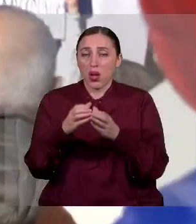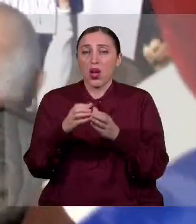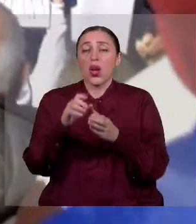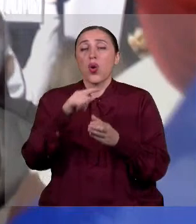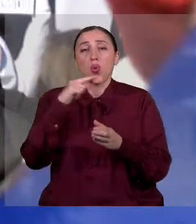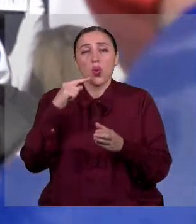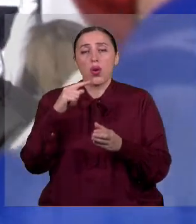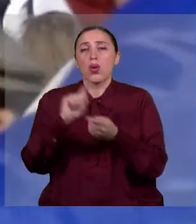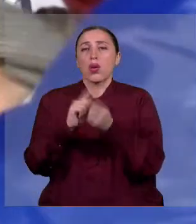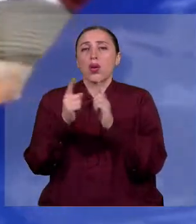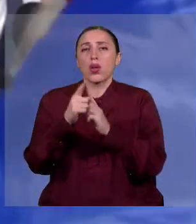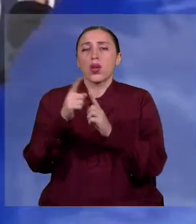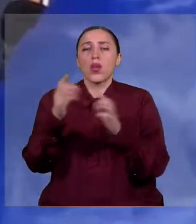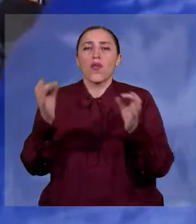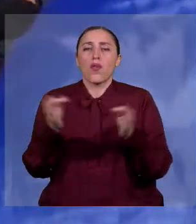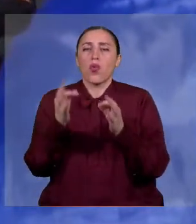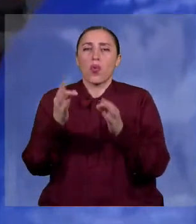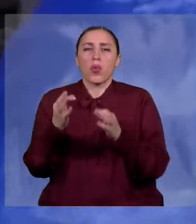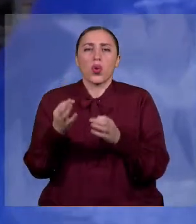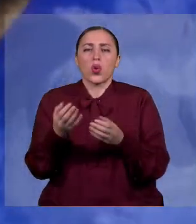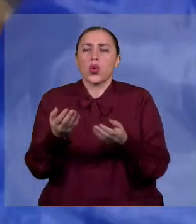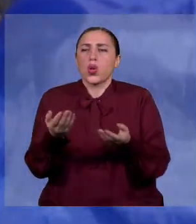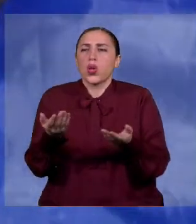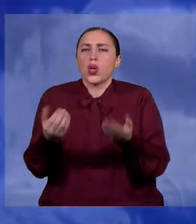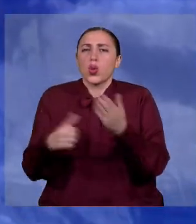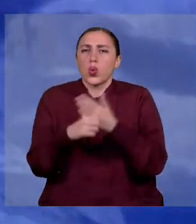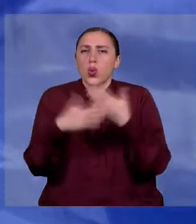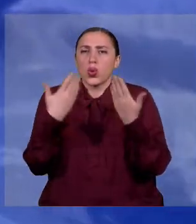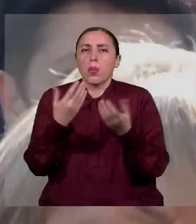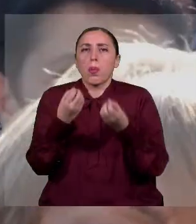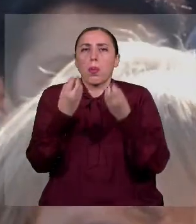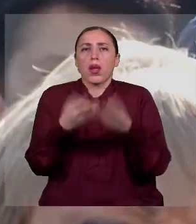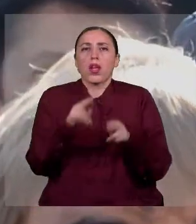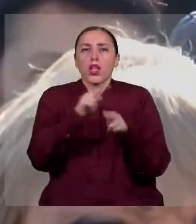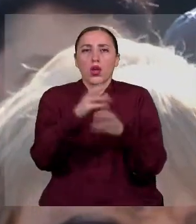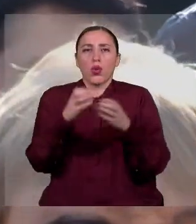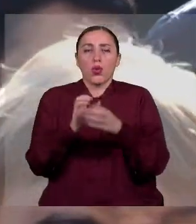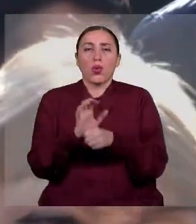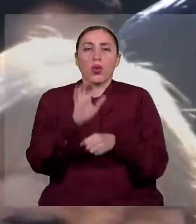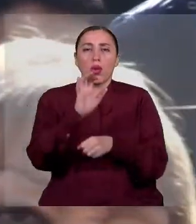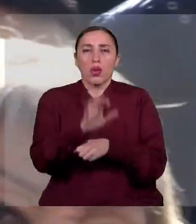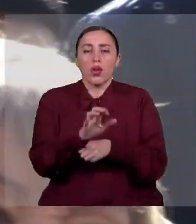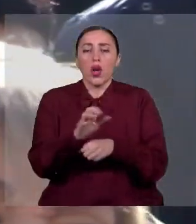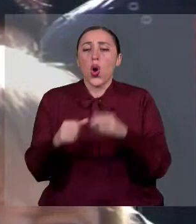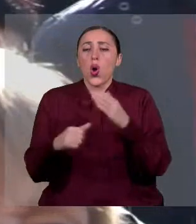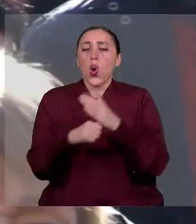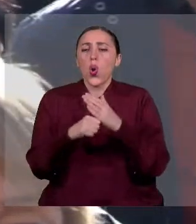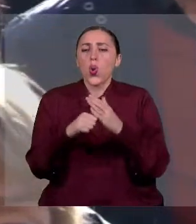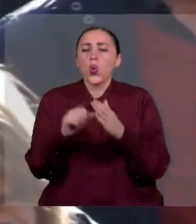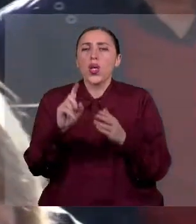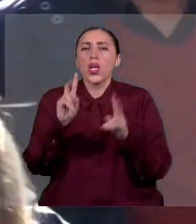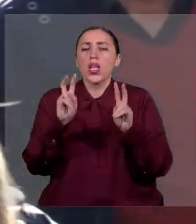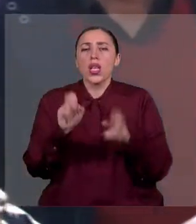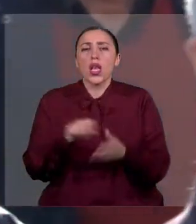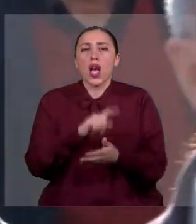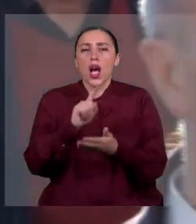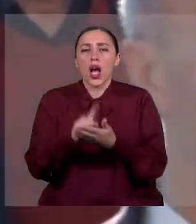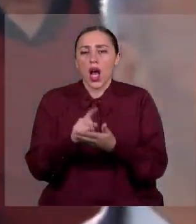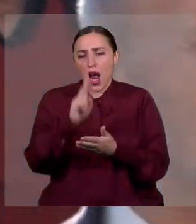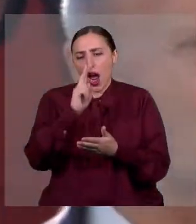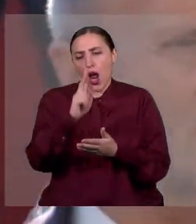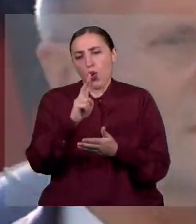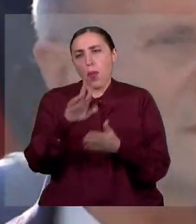փոխարեն իրավիճակը գնահատելու նպատակով առաքելություններ ուղարկել Հայաստան։ Օգնության հարցն արդեն ավելի քան 2 ամիս